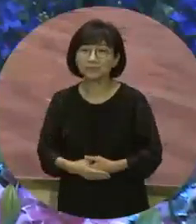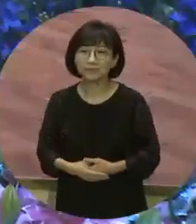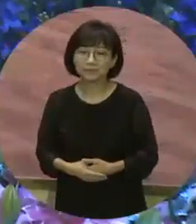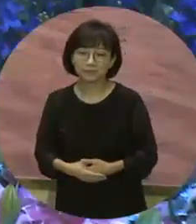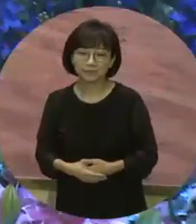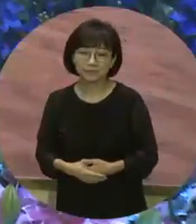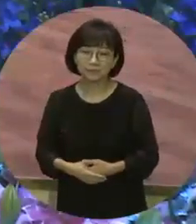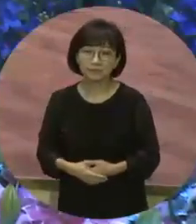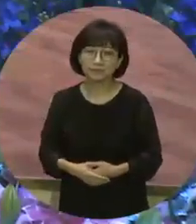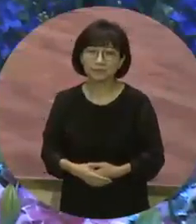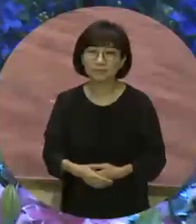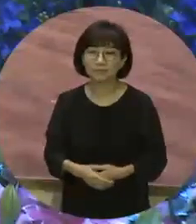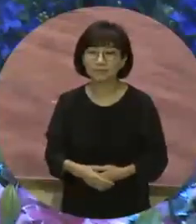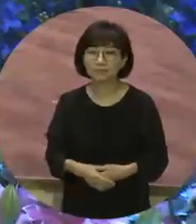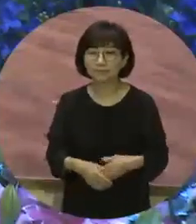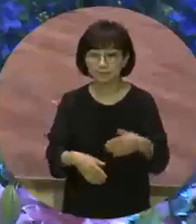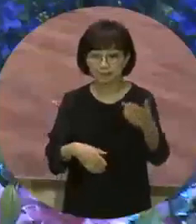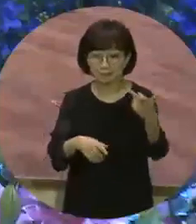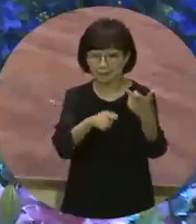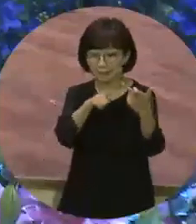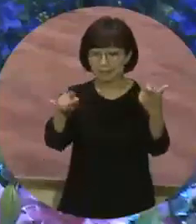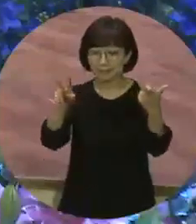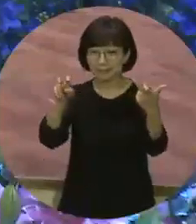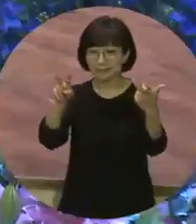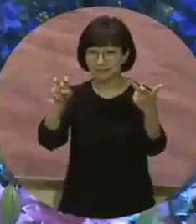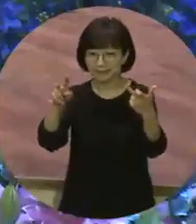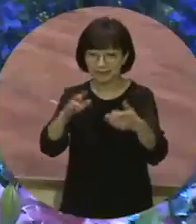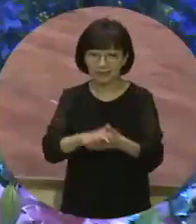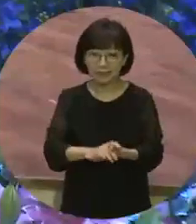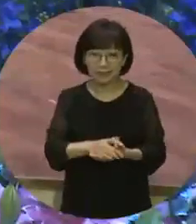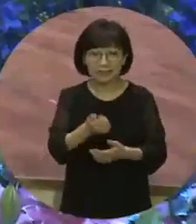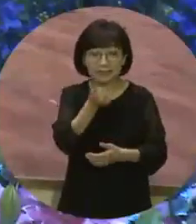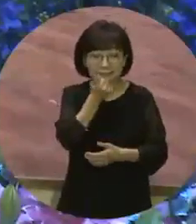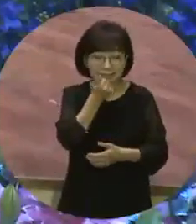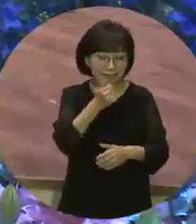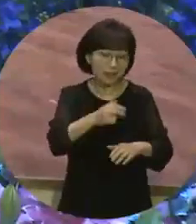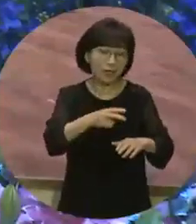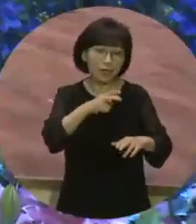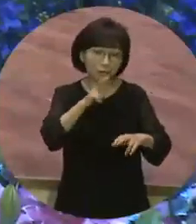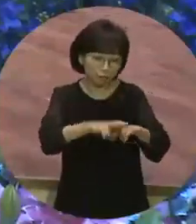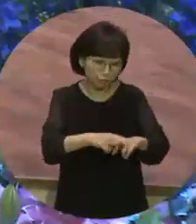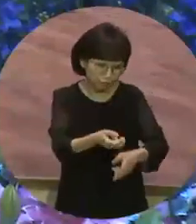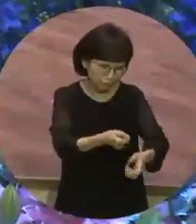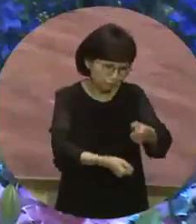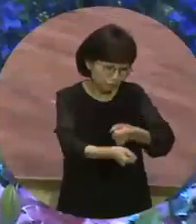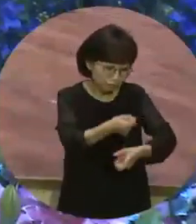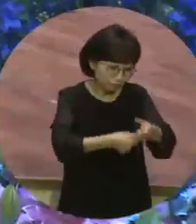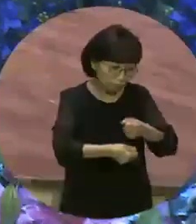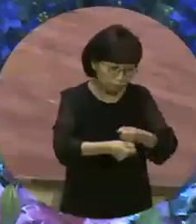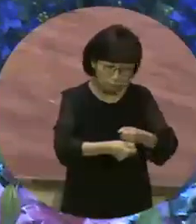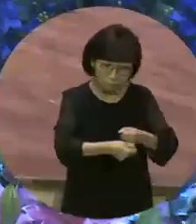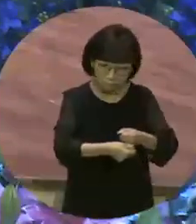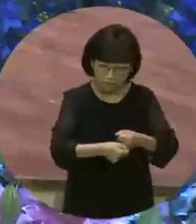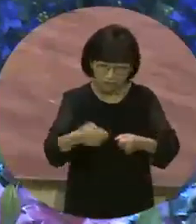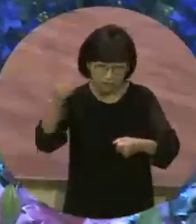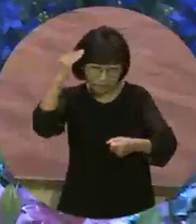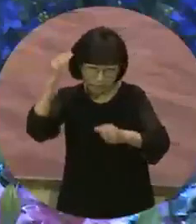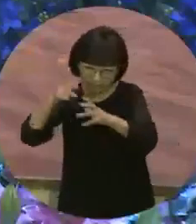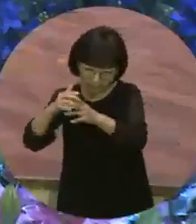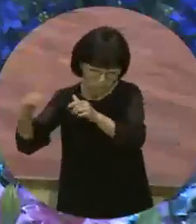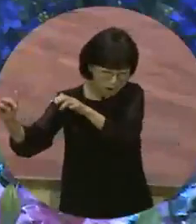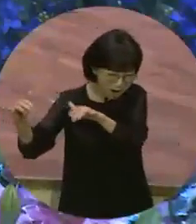17절로 22절까지 보면 계속해서 이삭은요, 우물을 파면 블레셋 사람이 와서 쫓아가서 자기 것이라고 그걸 또